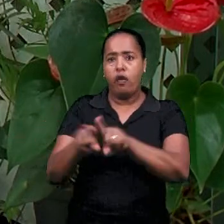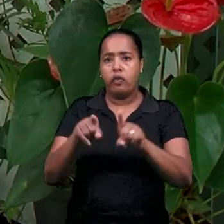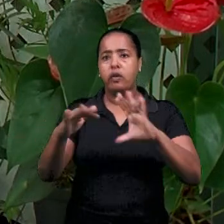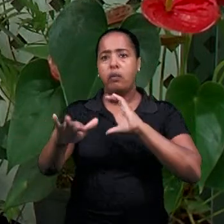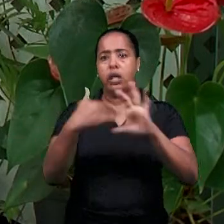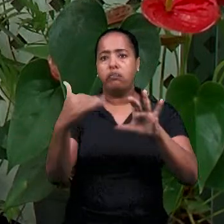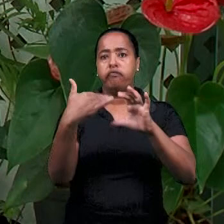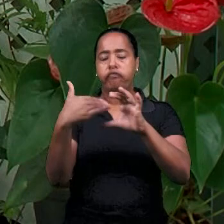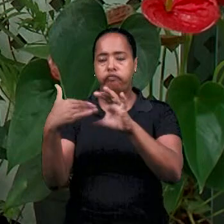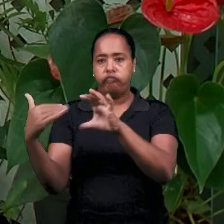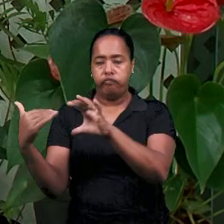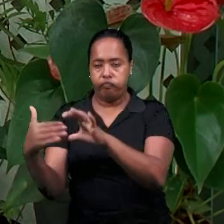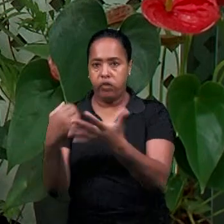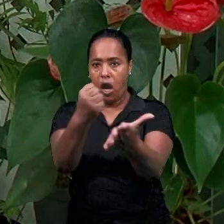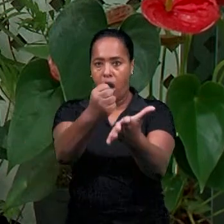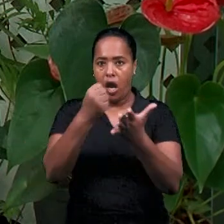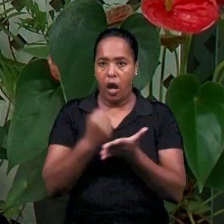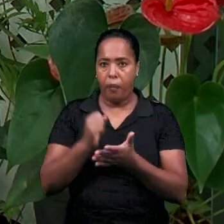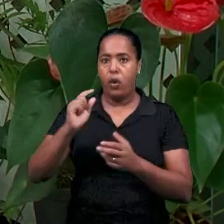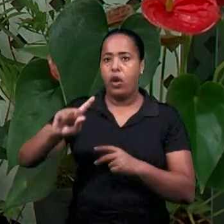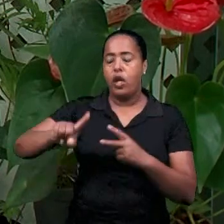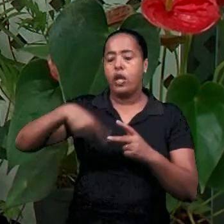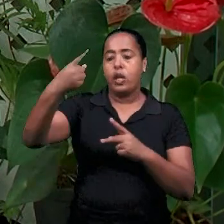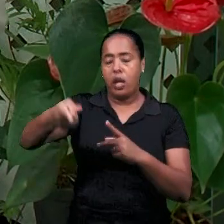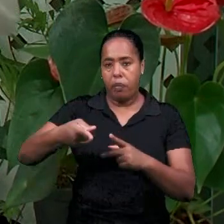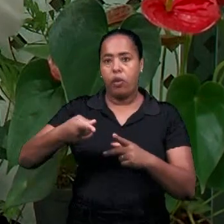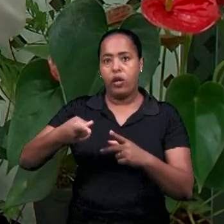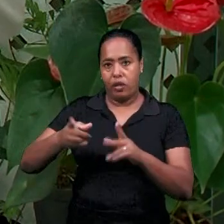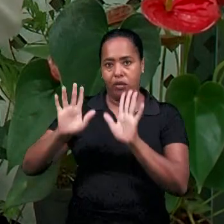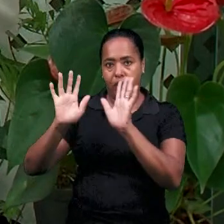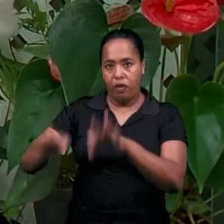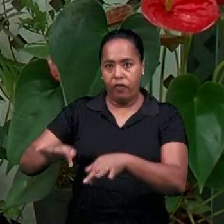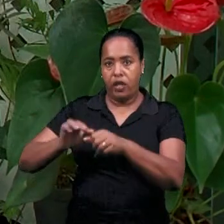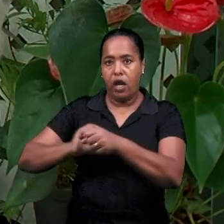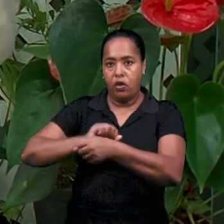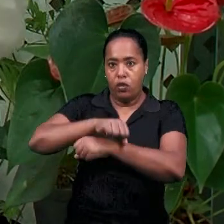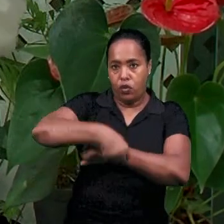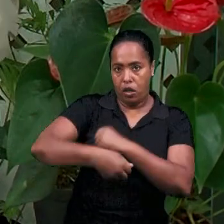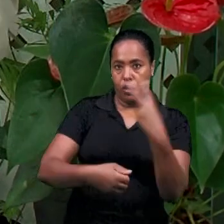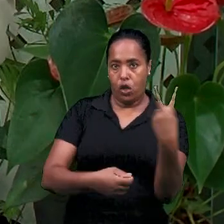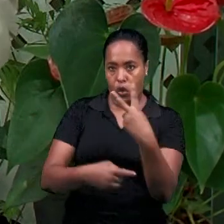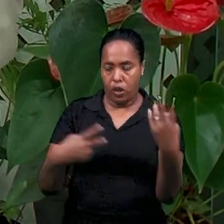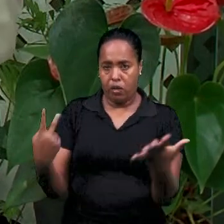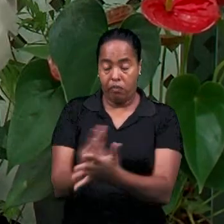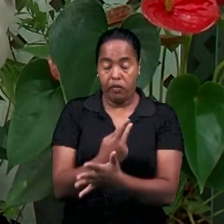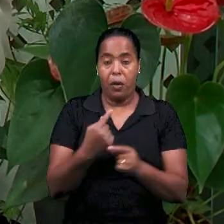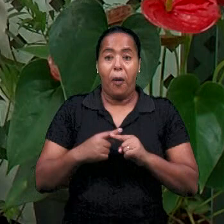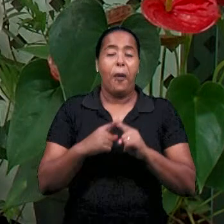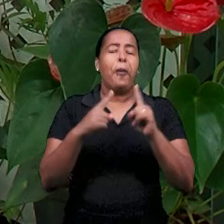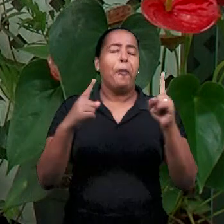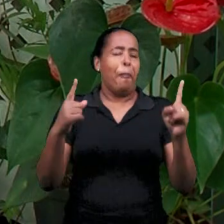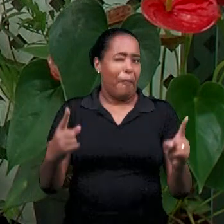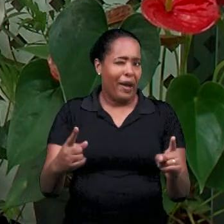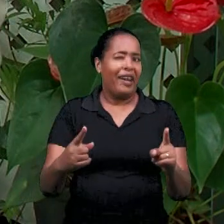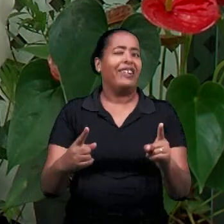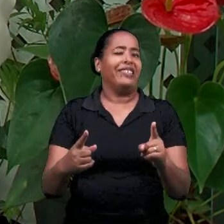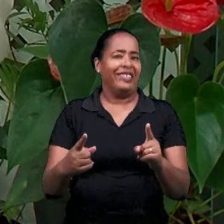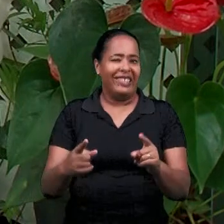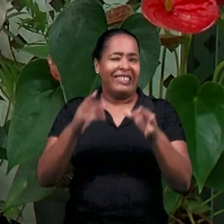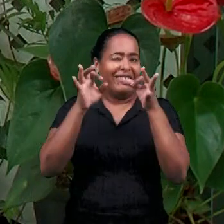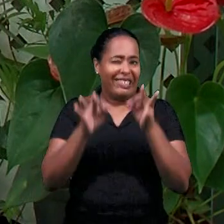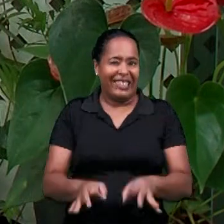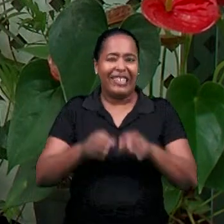contribution maintenant après les deux grands séminaires. Mais le fait, c'est qu'il y a eu une